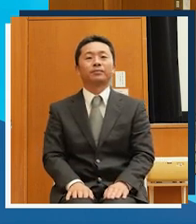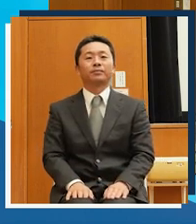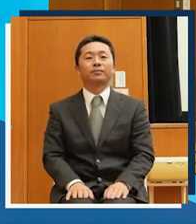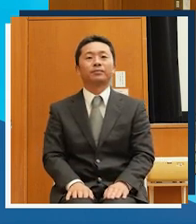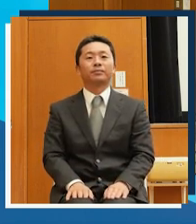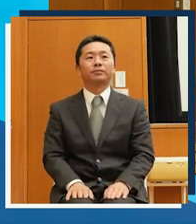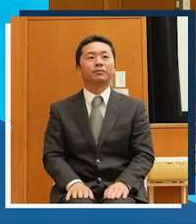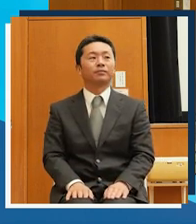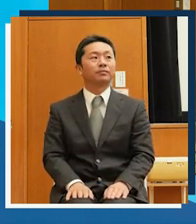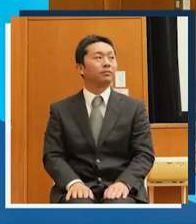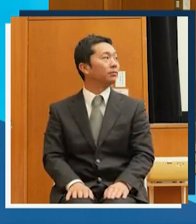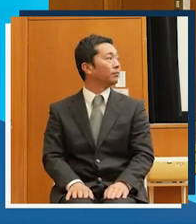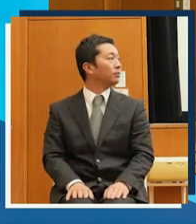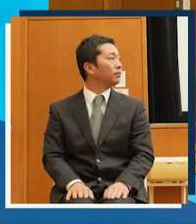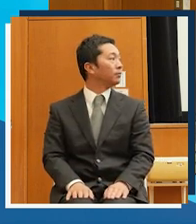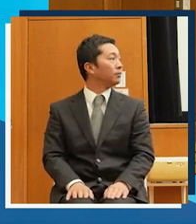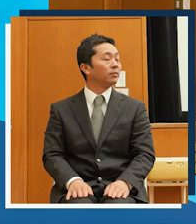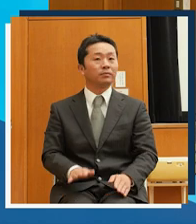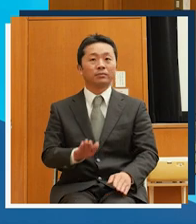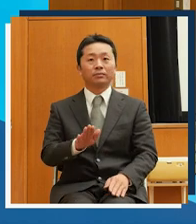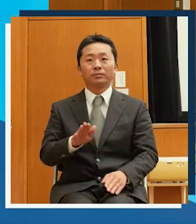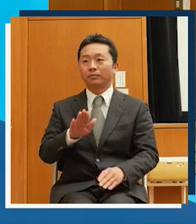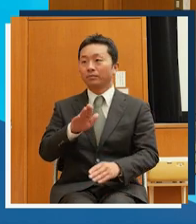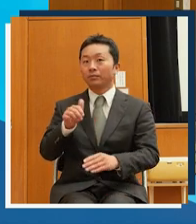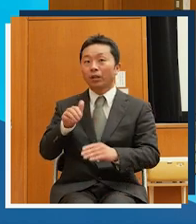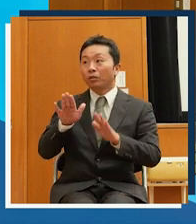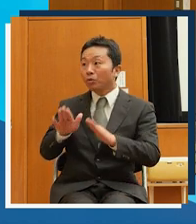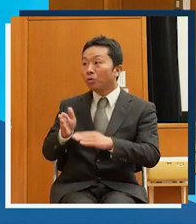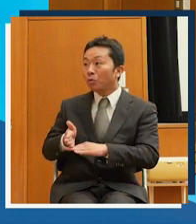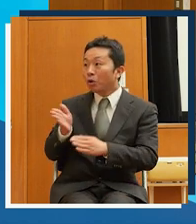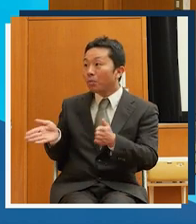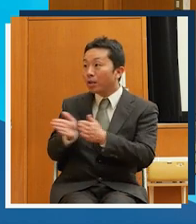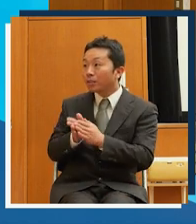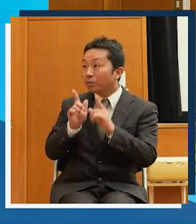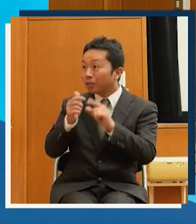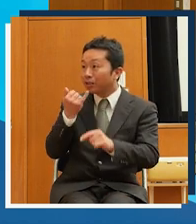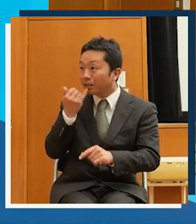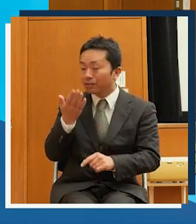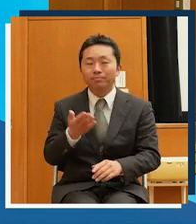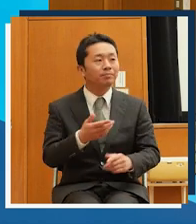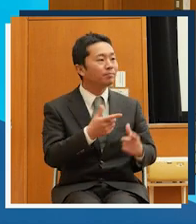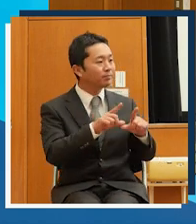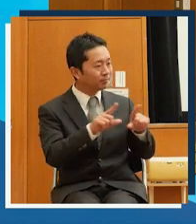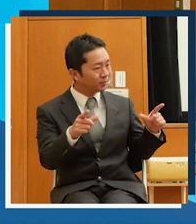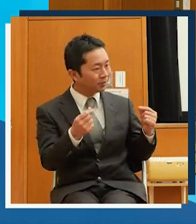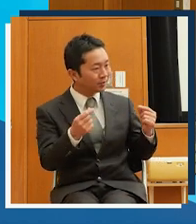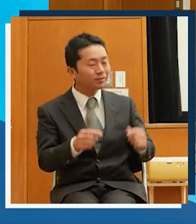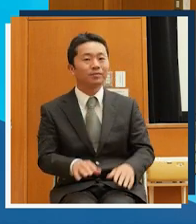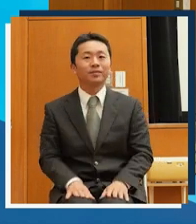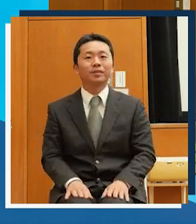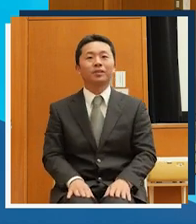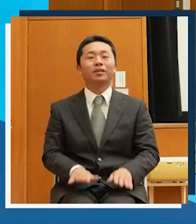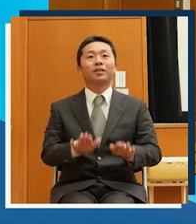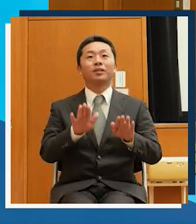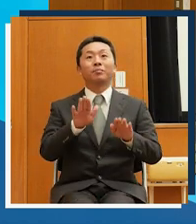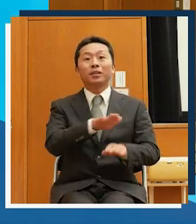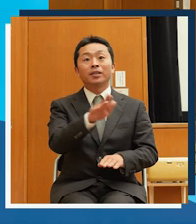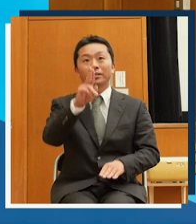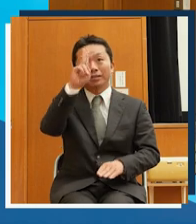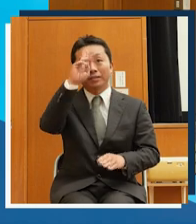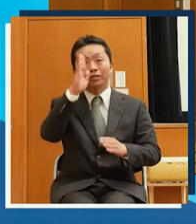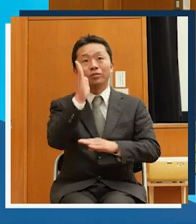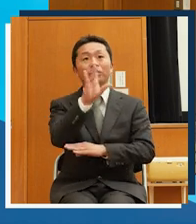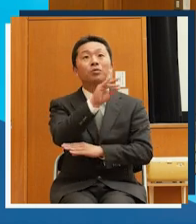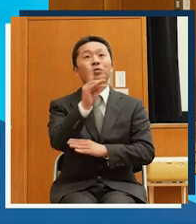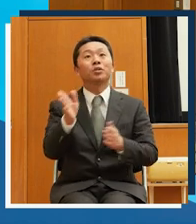えっとサルトさんこれは今日のお礼も合わせて答えていいですねはいあの今日は日中の講義に引き続きたくさんの